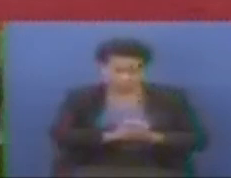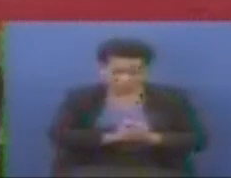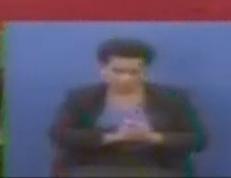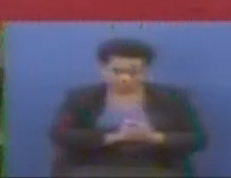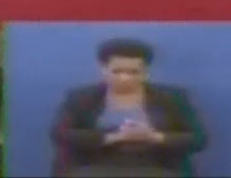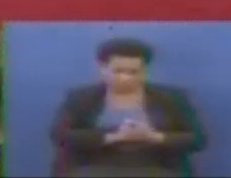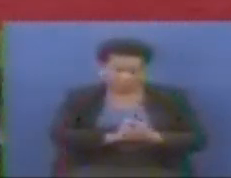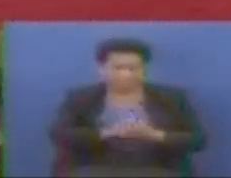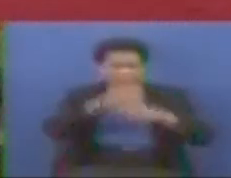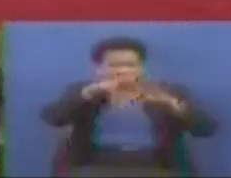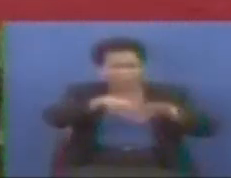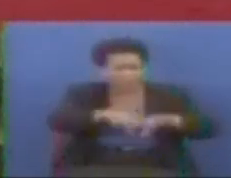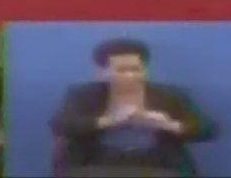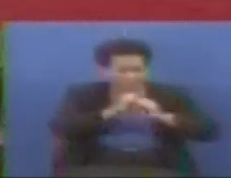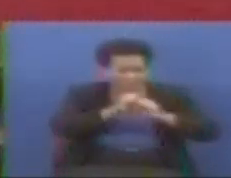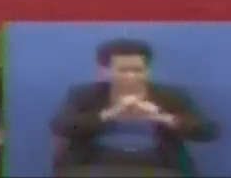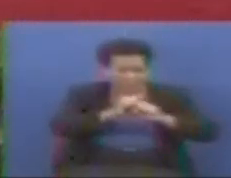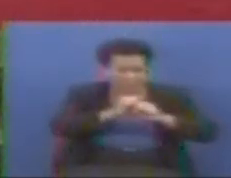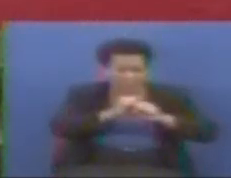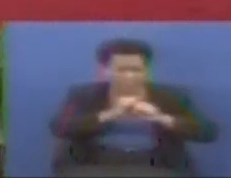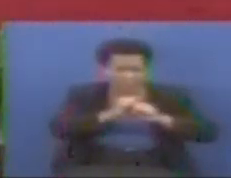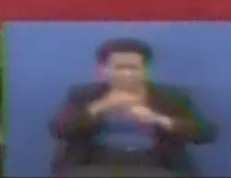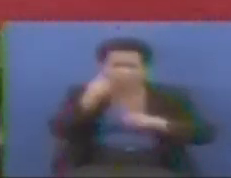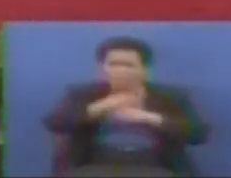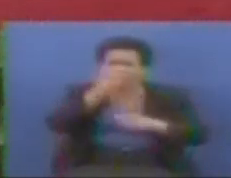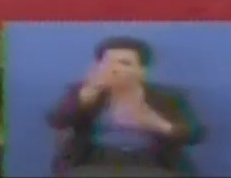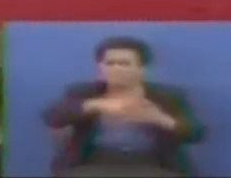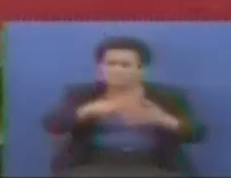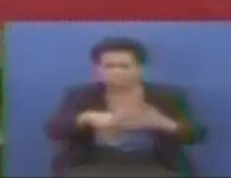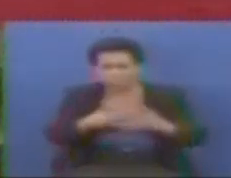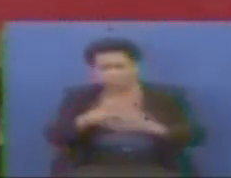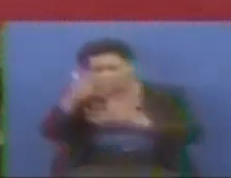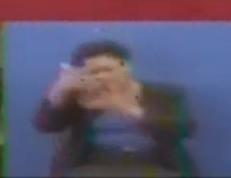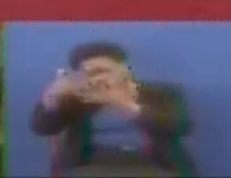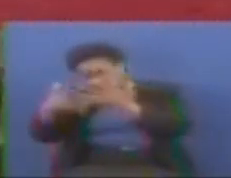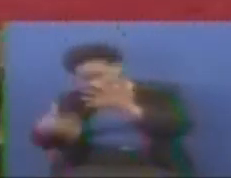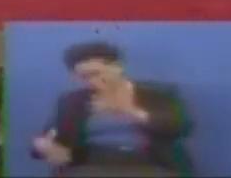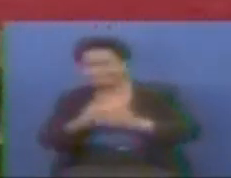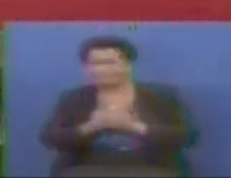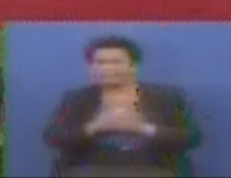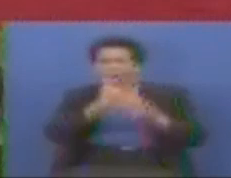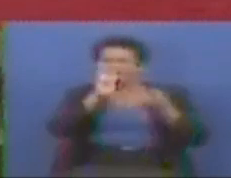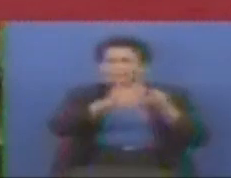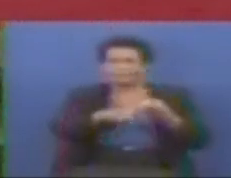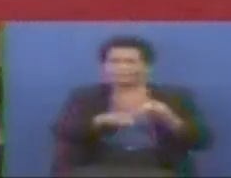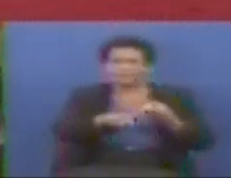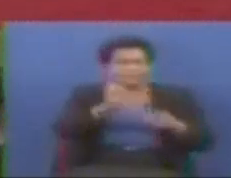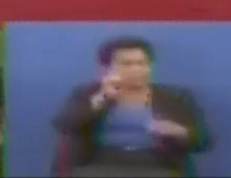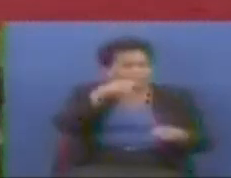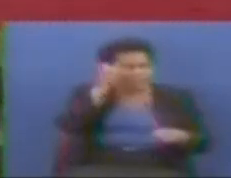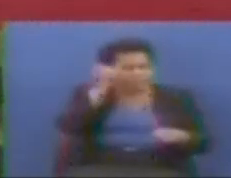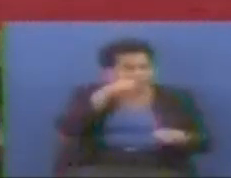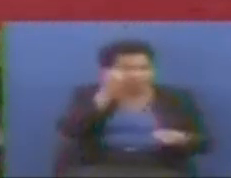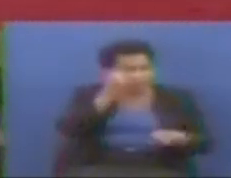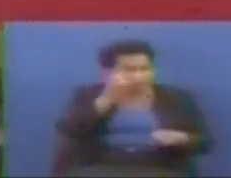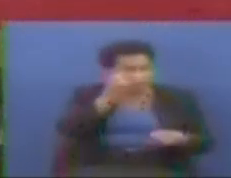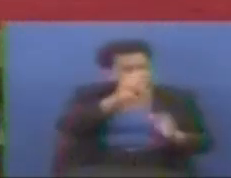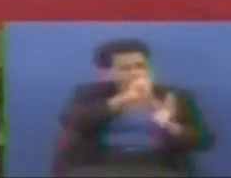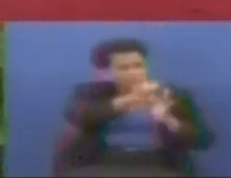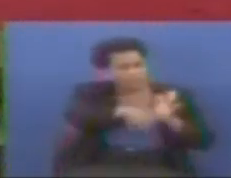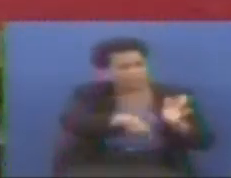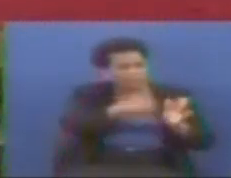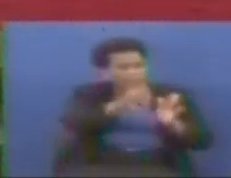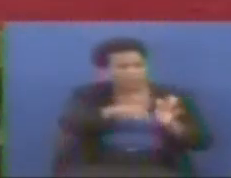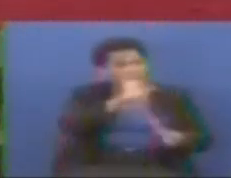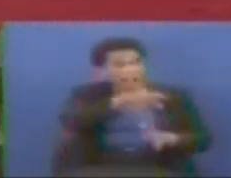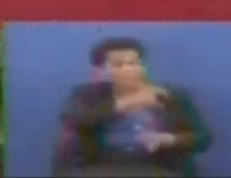watatafuta faini bila bodaboda zao kupelekwa kituoni. Na nimesema tarehe 15, Mheshimiwa Naibu Spika, kama